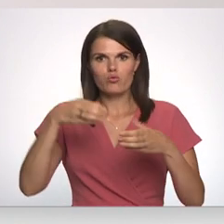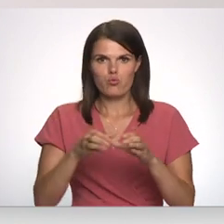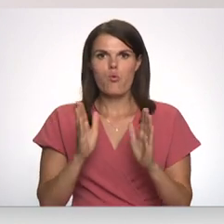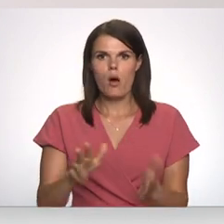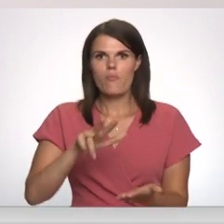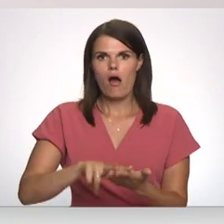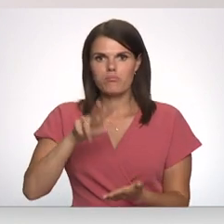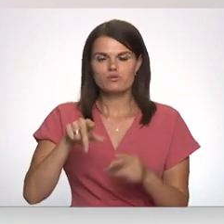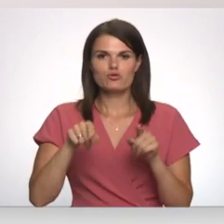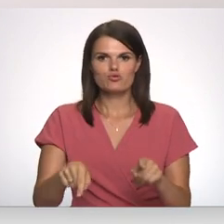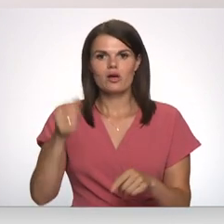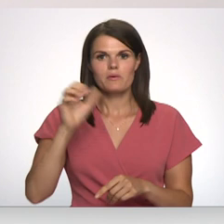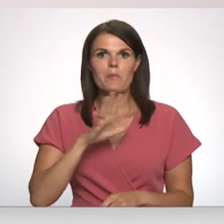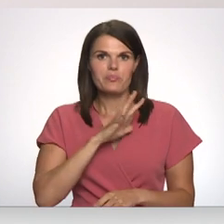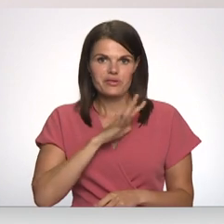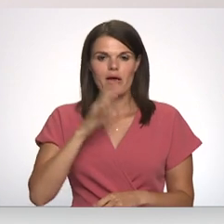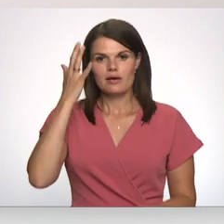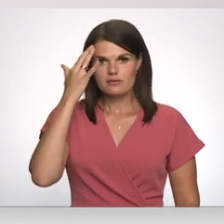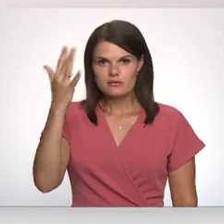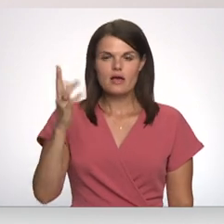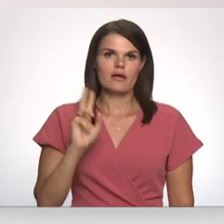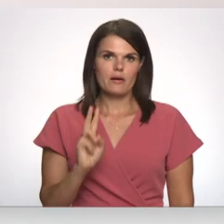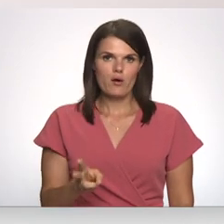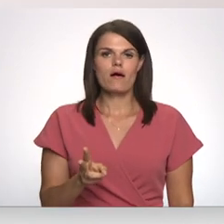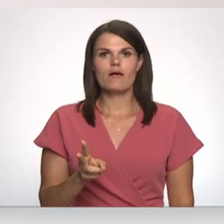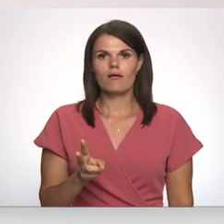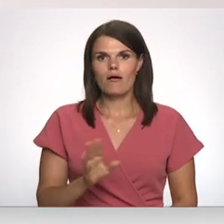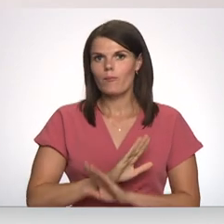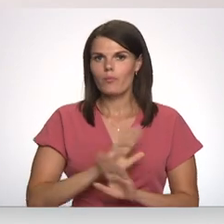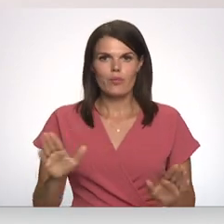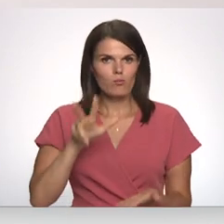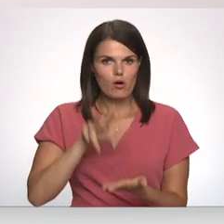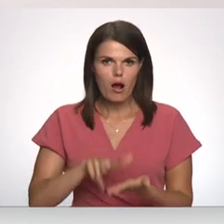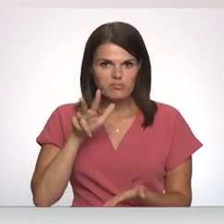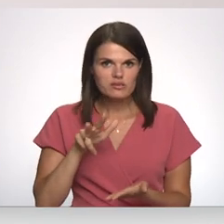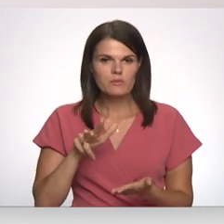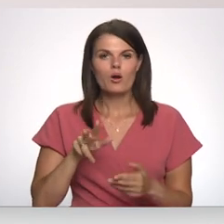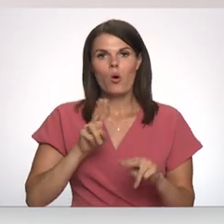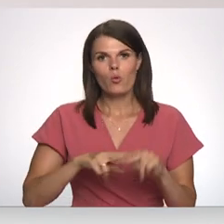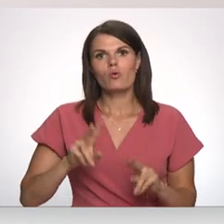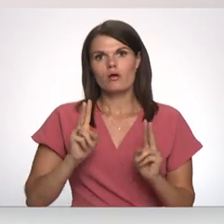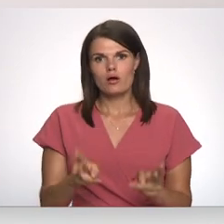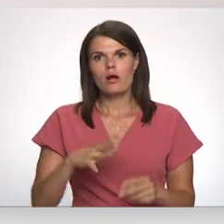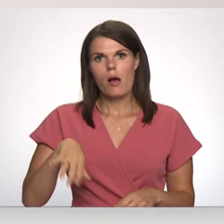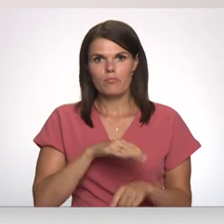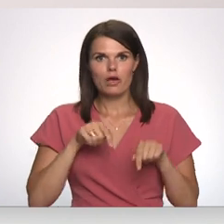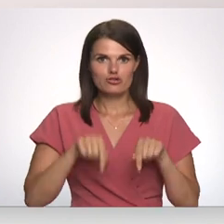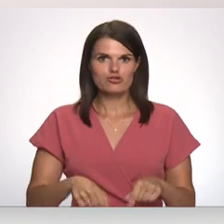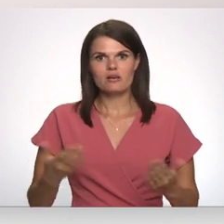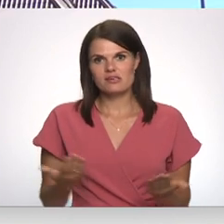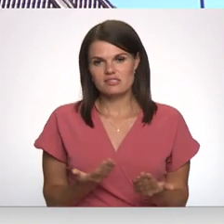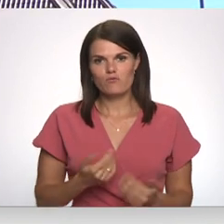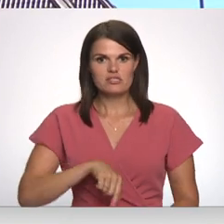šo spēļu zāli, bija cerība, kad netiks apstiprināts un ka mēs šeit dzīvosim ilgi un